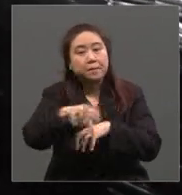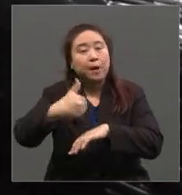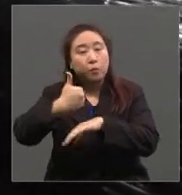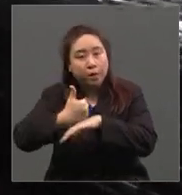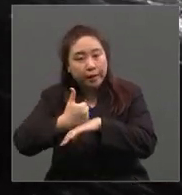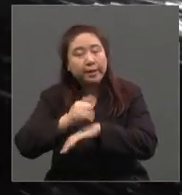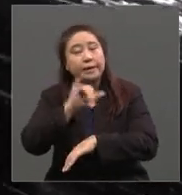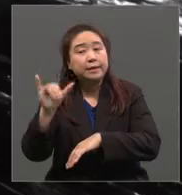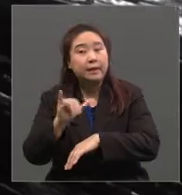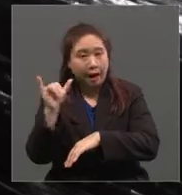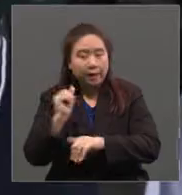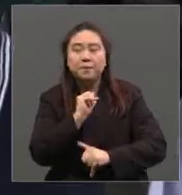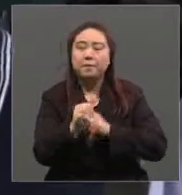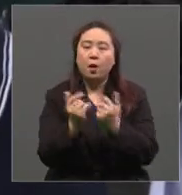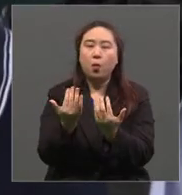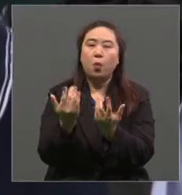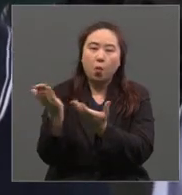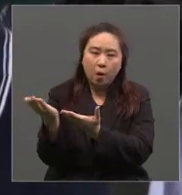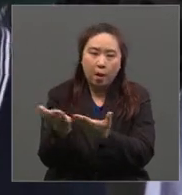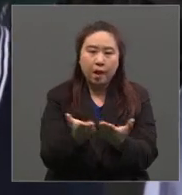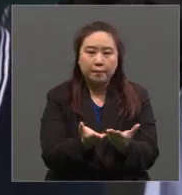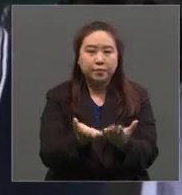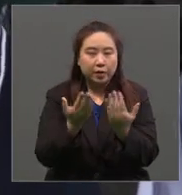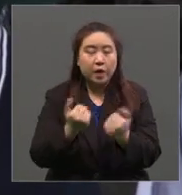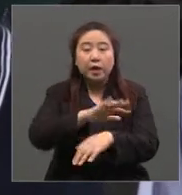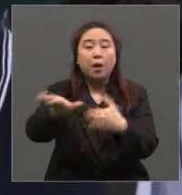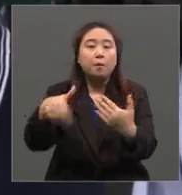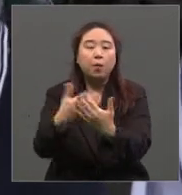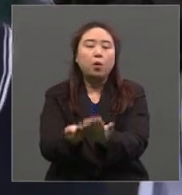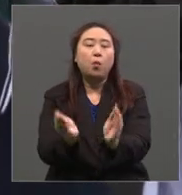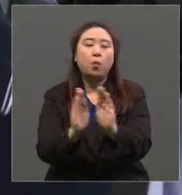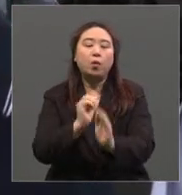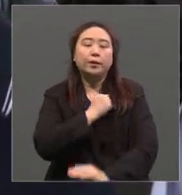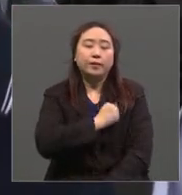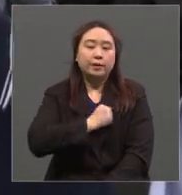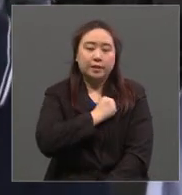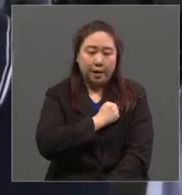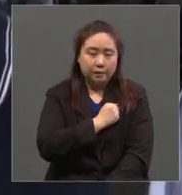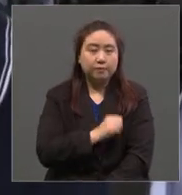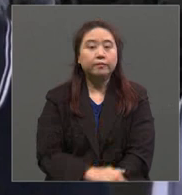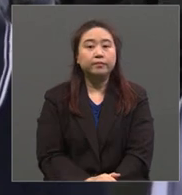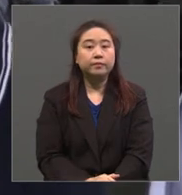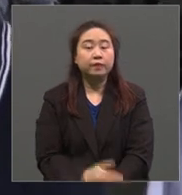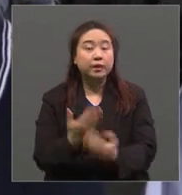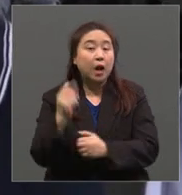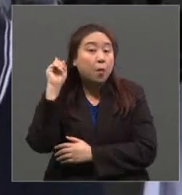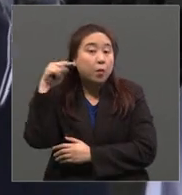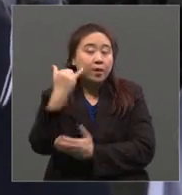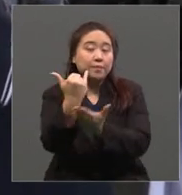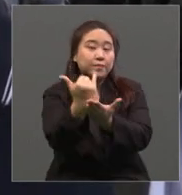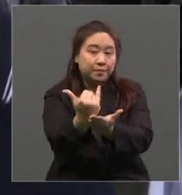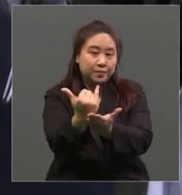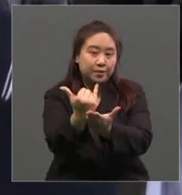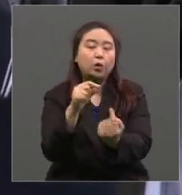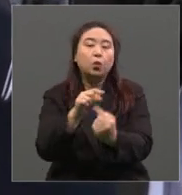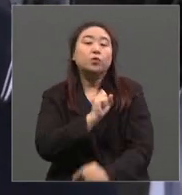ที่ทราบข่าวนะคะก็มารอรับร่างท่ามกลางความเศร้าโศกเสียใจค่ะสำหรับร่างของนางสาวชมัยพรครอบครัวตั้งบำเพ็ญกุศล